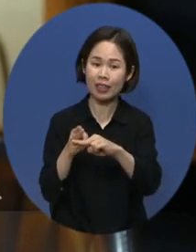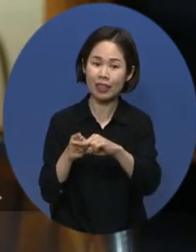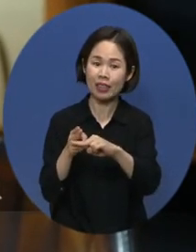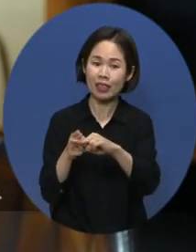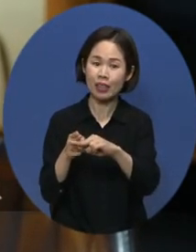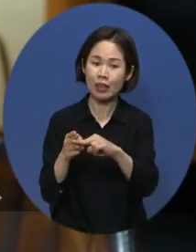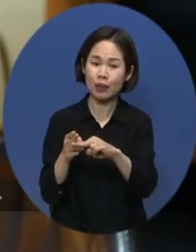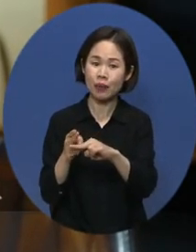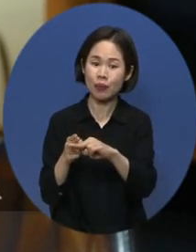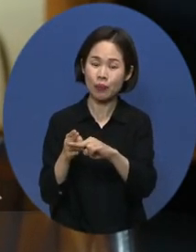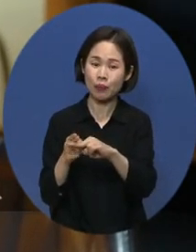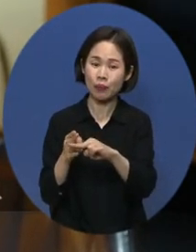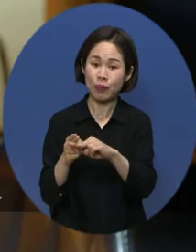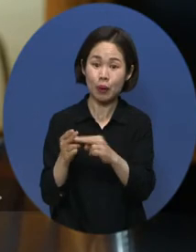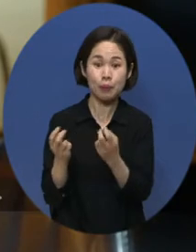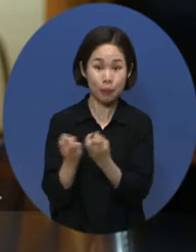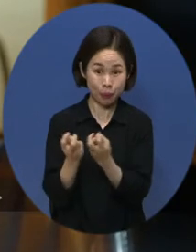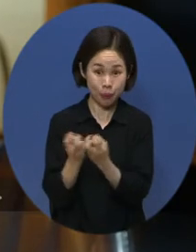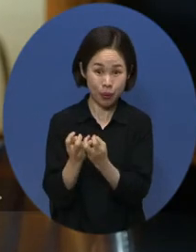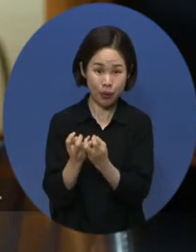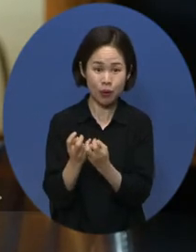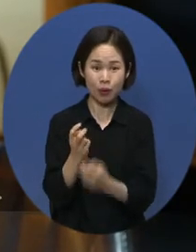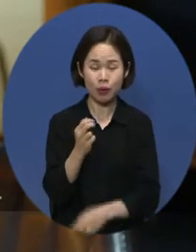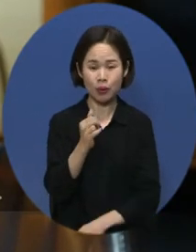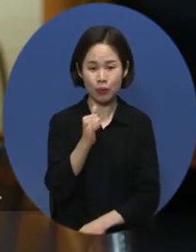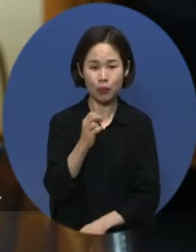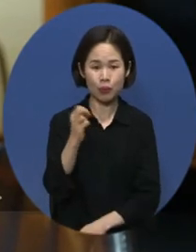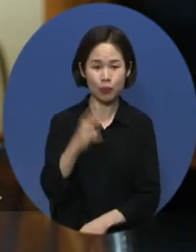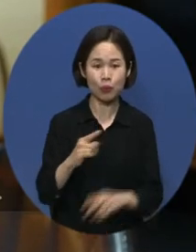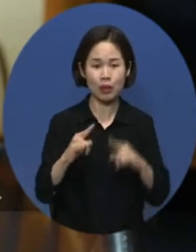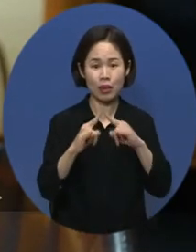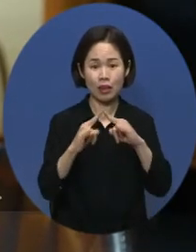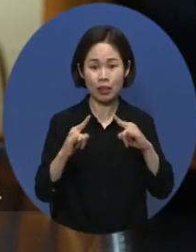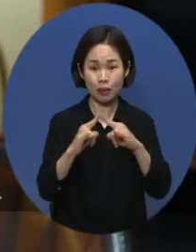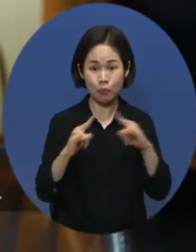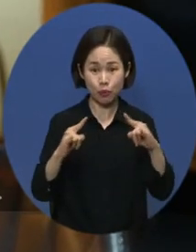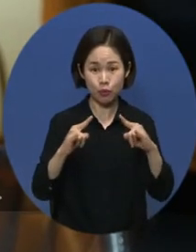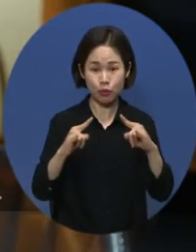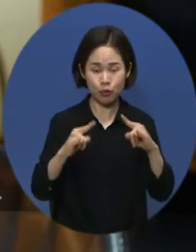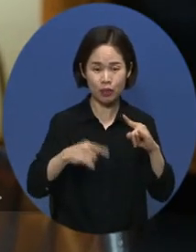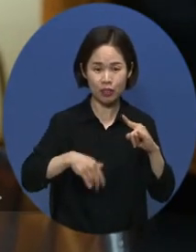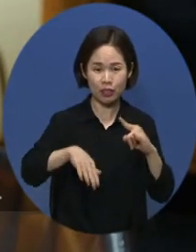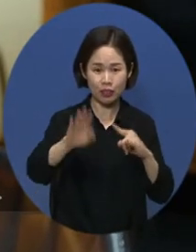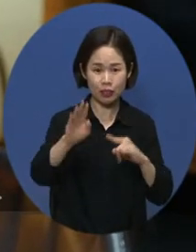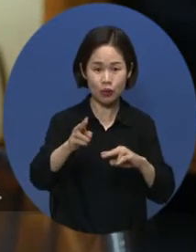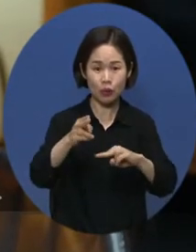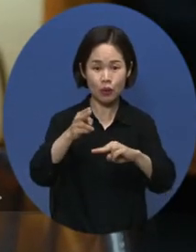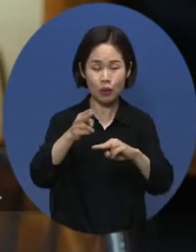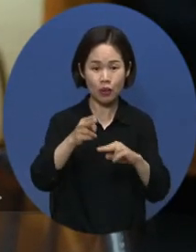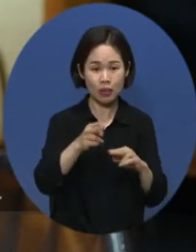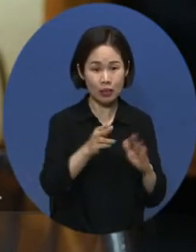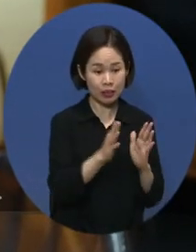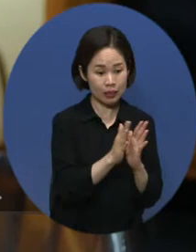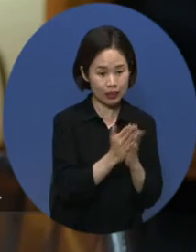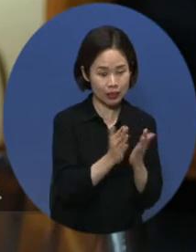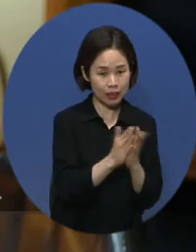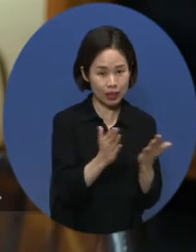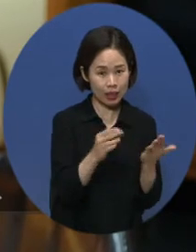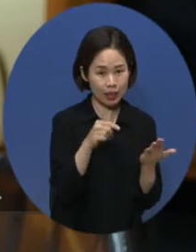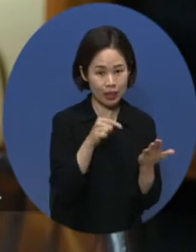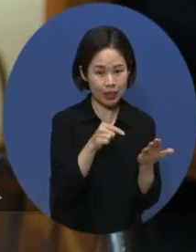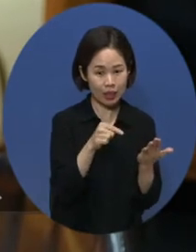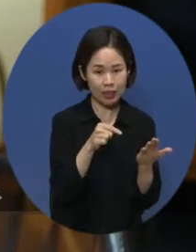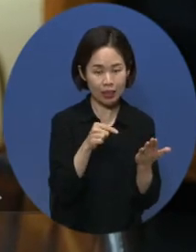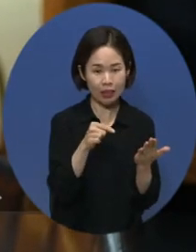만든 것도 하고 캠핑장 갈 때 요리하는 그 책을